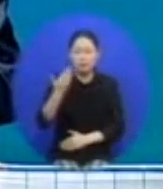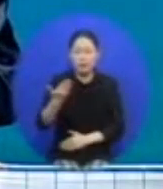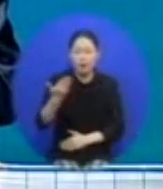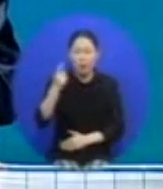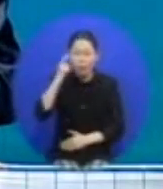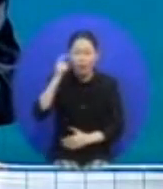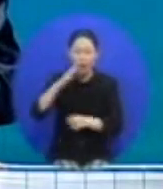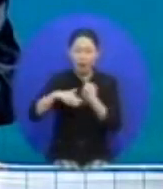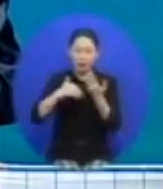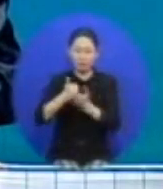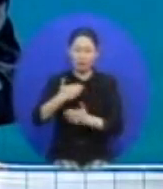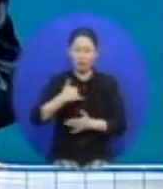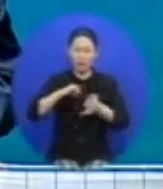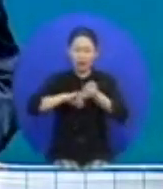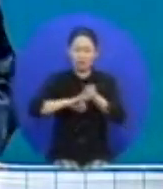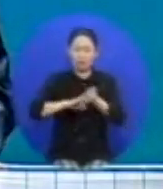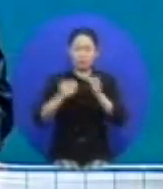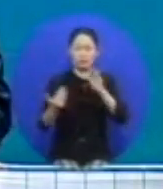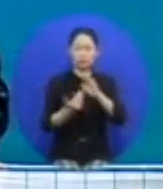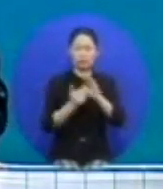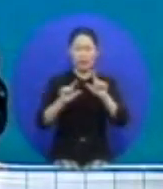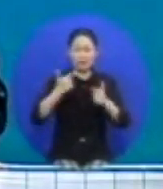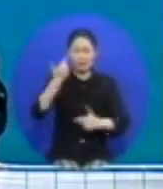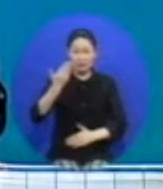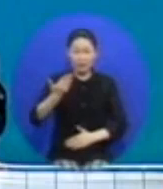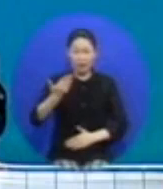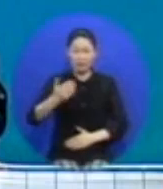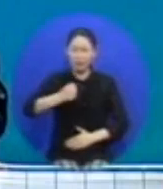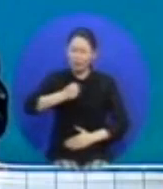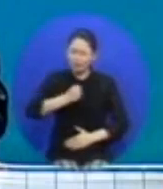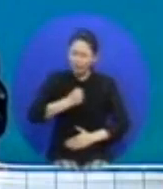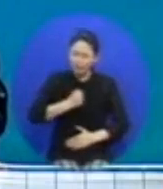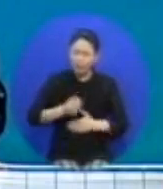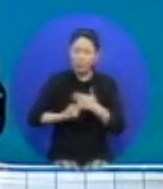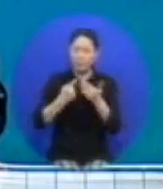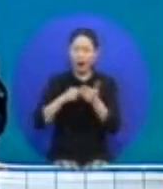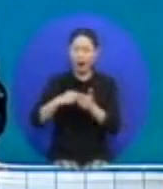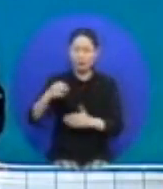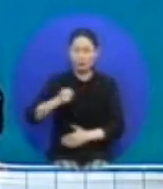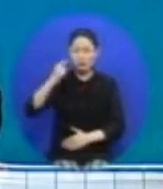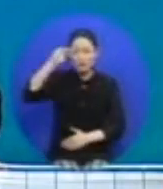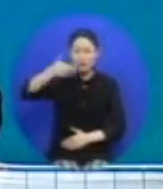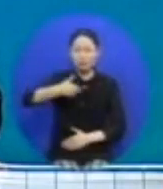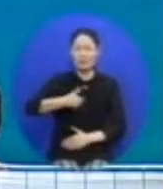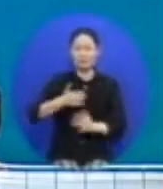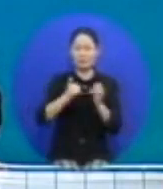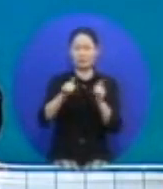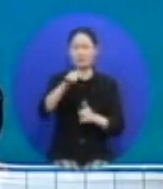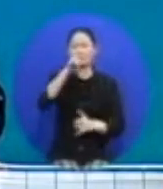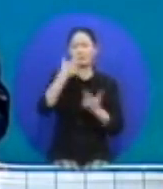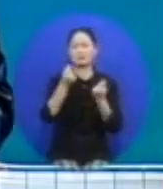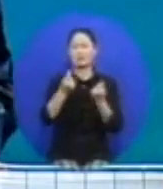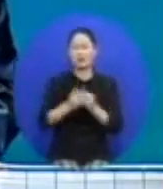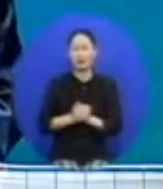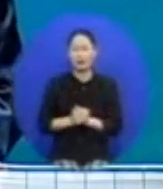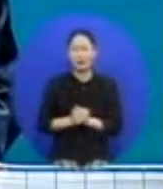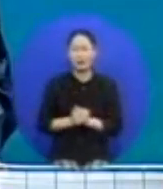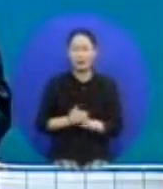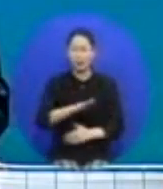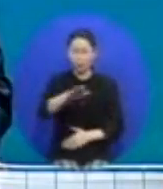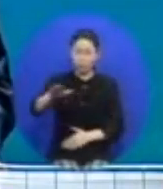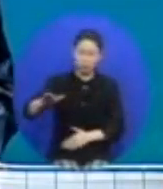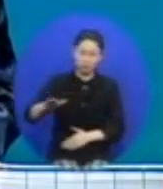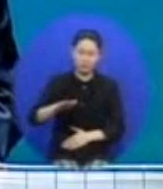이루시기 지 않으신 아 그런 닦아 반 마음으로 질문하시는 분들도 있으실 거에요 내